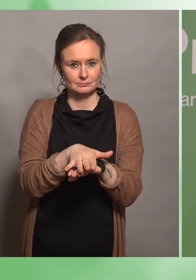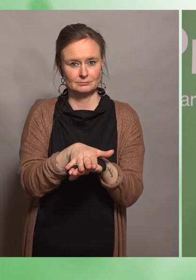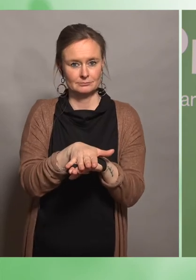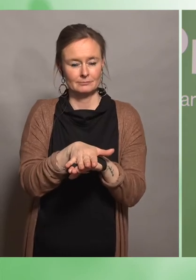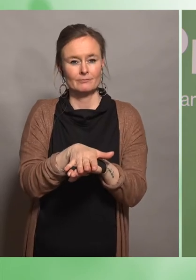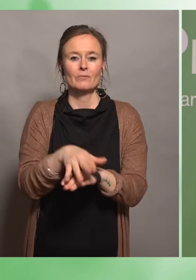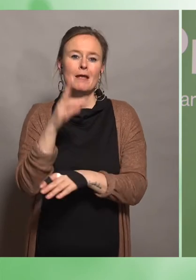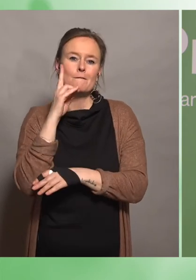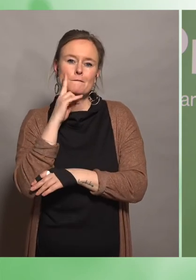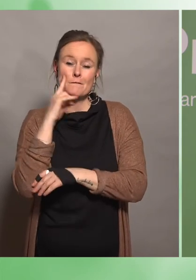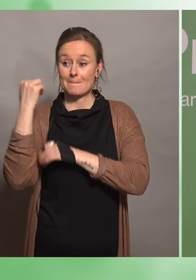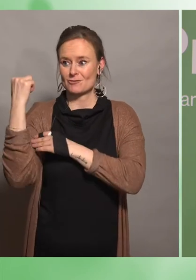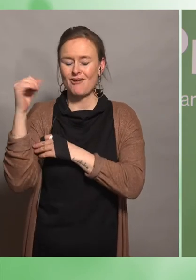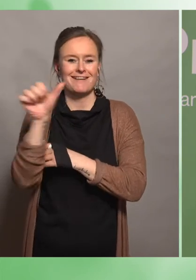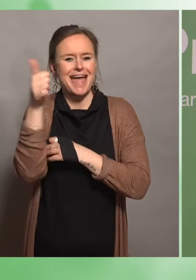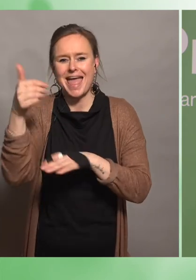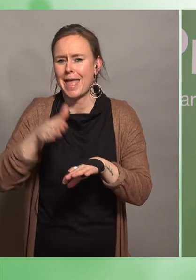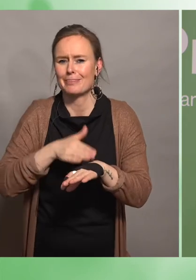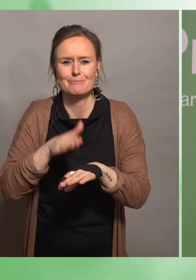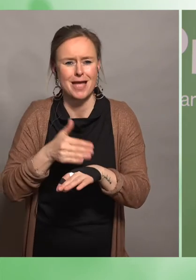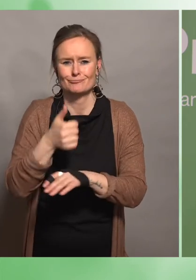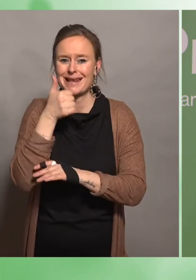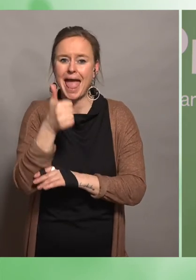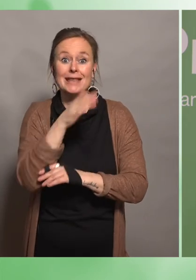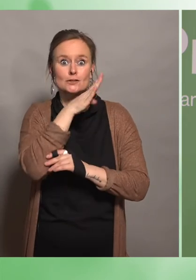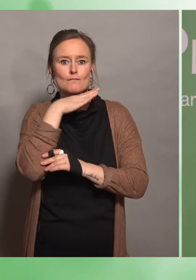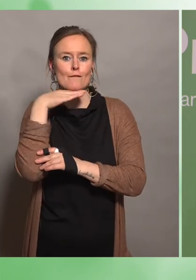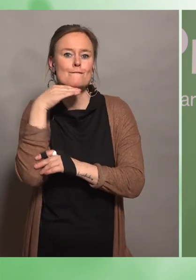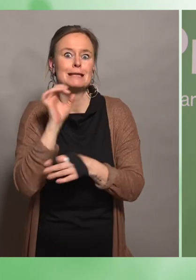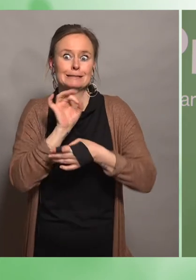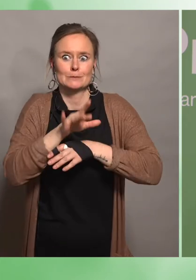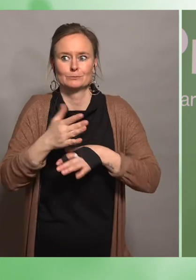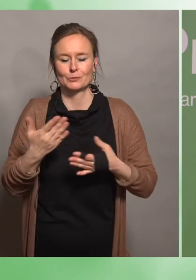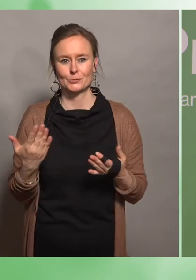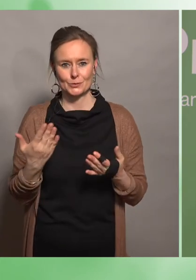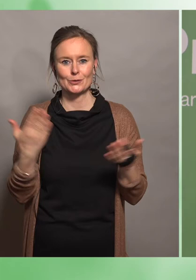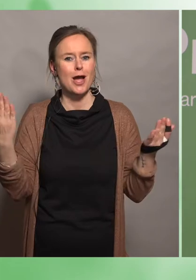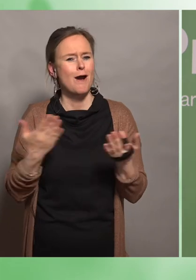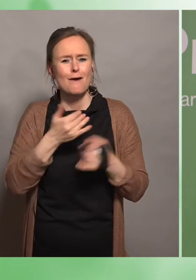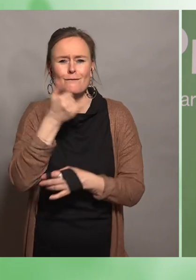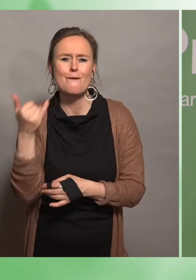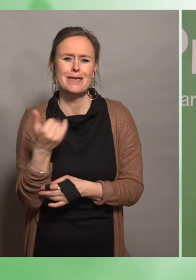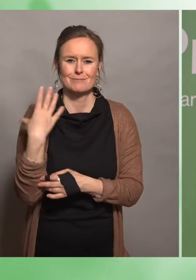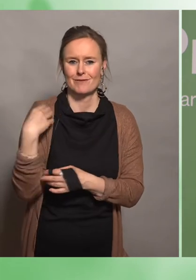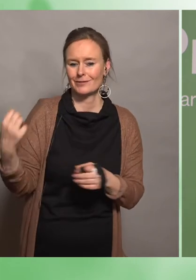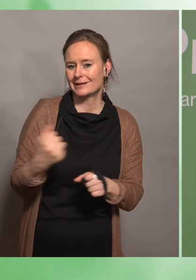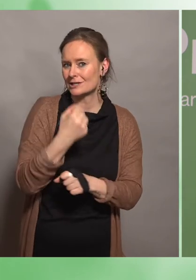Die Firma Stark ist ein Beispiel, eines von vielen, Gott sei Dank, wo es immer wieder gelingt, auch hier